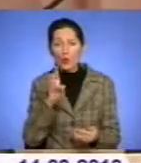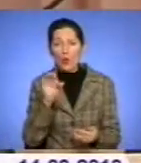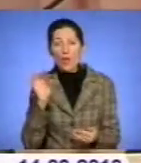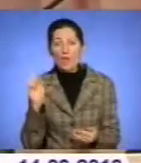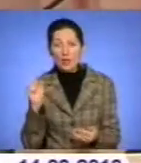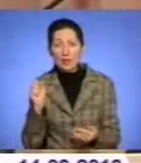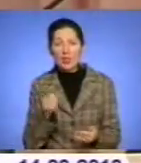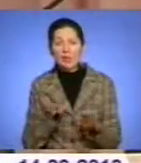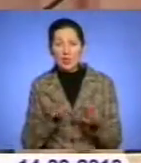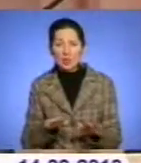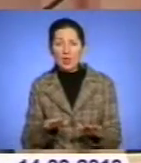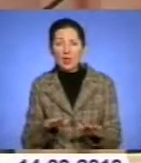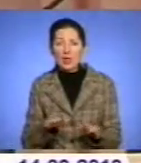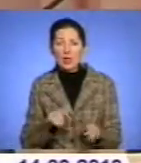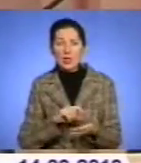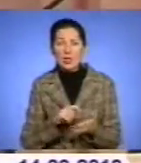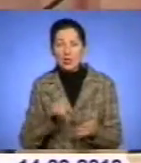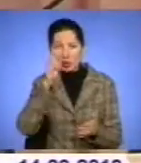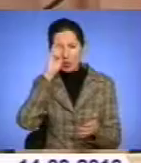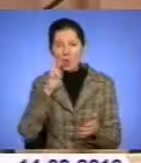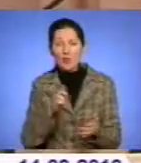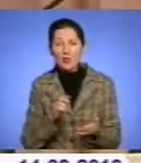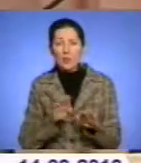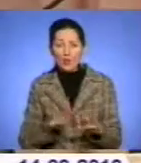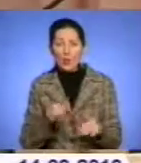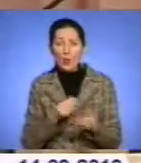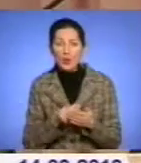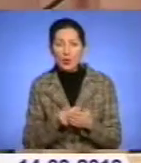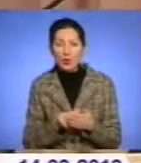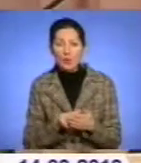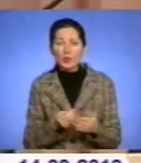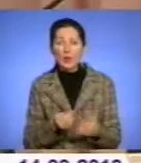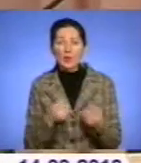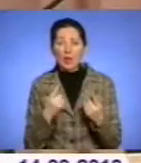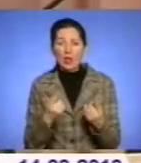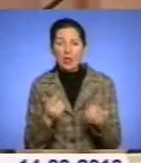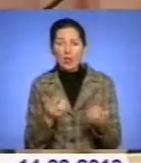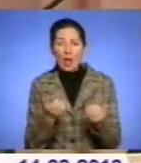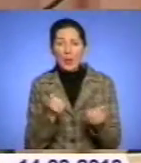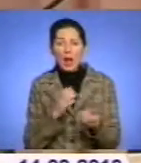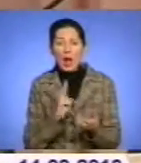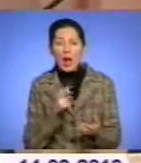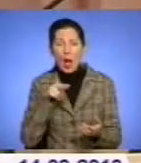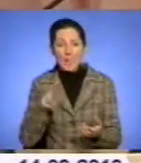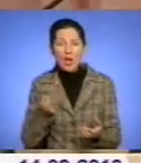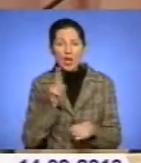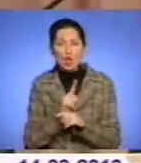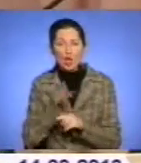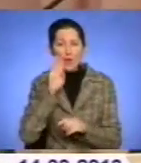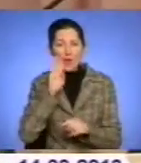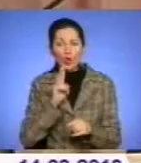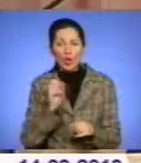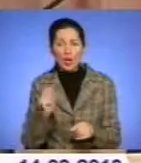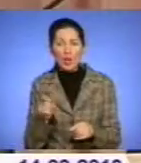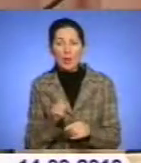бюджету місцевим бюджетам. Найбільші збитки поряд з цим отримали – це КП «Тернопільводоканал», Кременецьке, КП